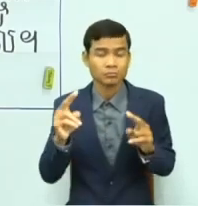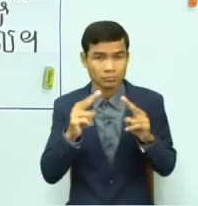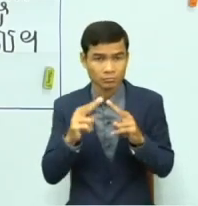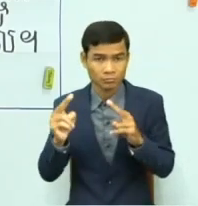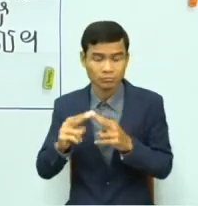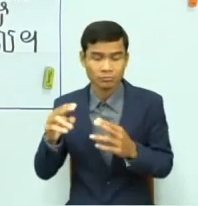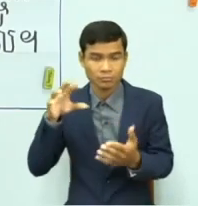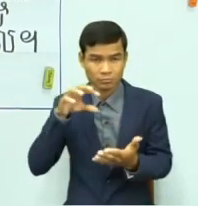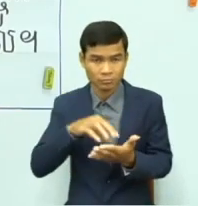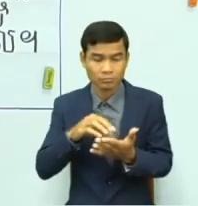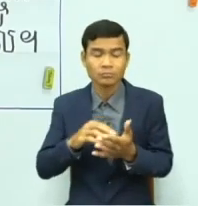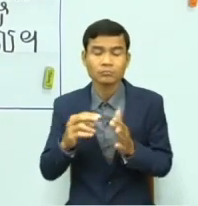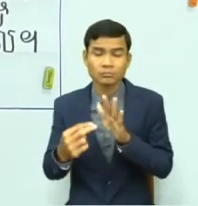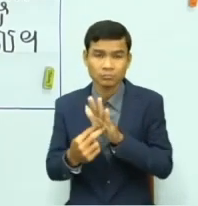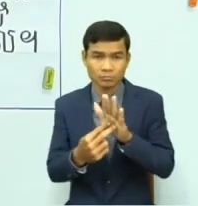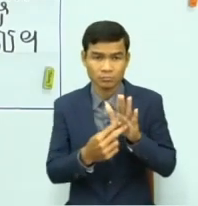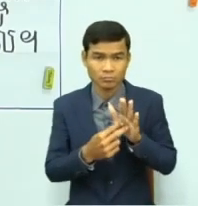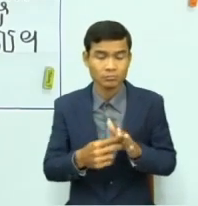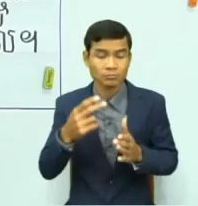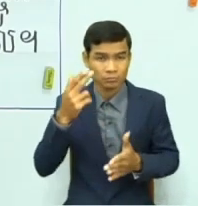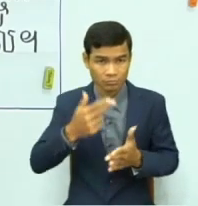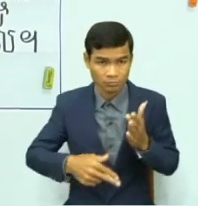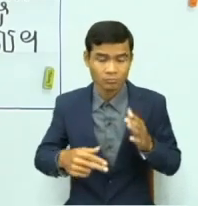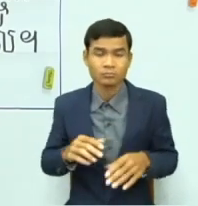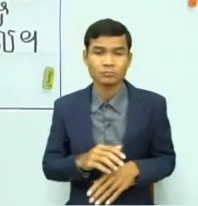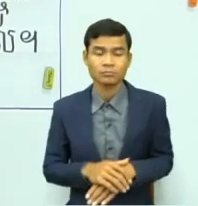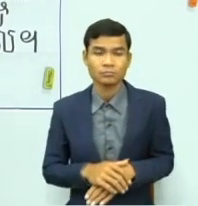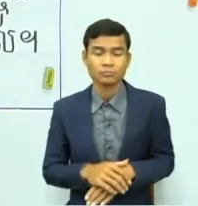Phnom Penh ban bằng hà nơi với khả.